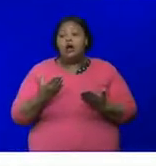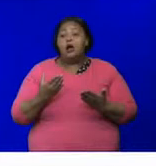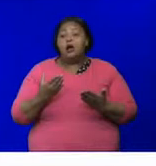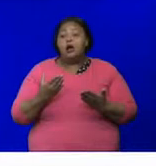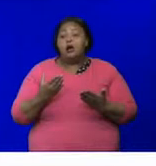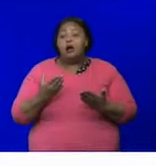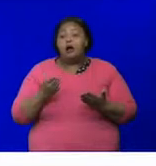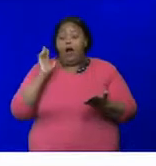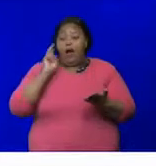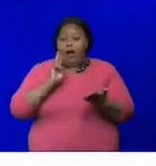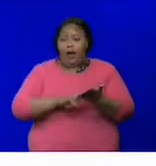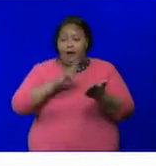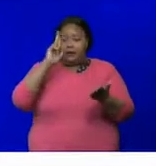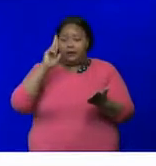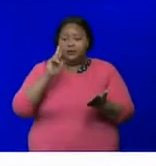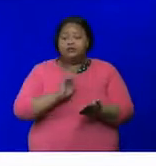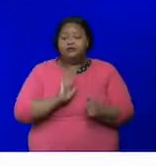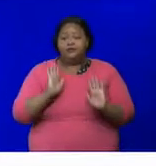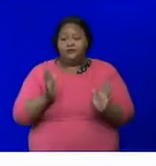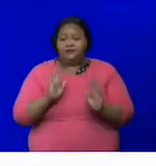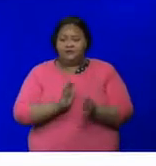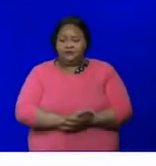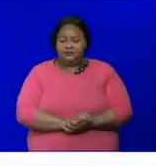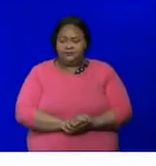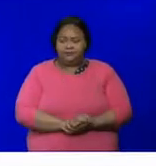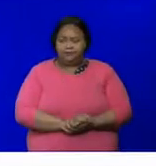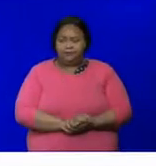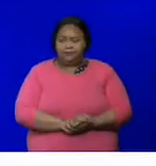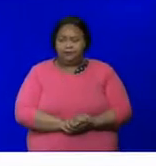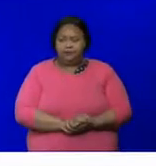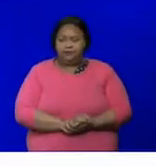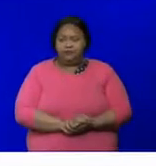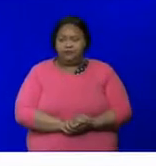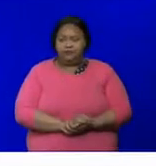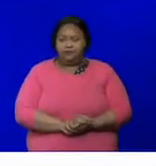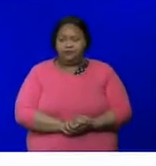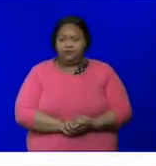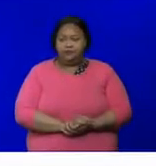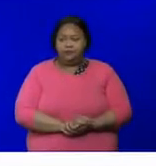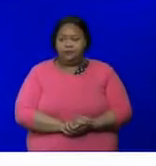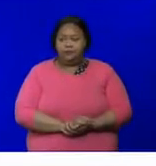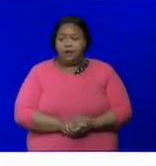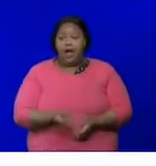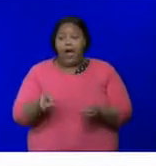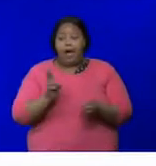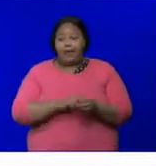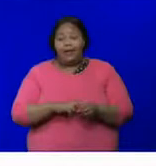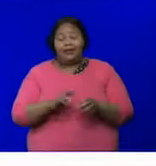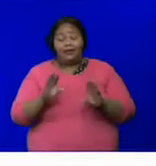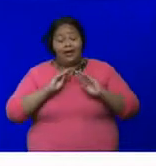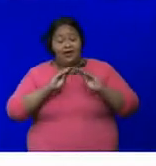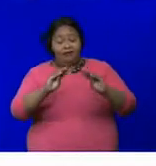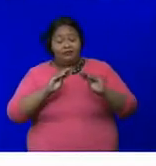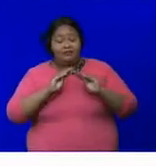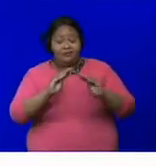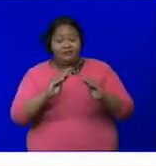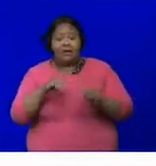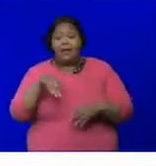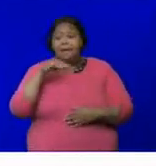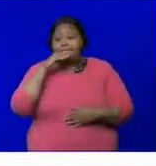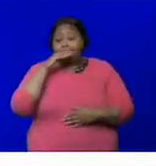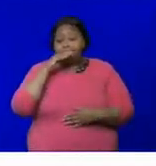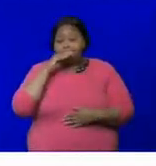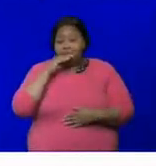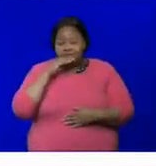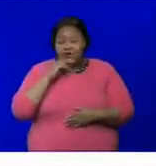akhe ejimini kuba ama drills nathi lesithi nasiwabuka sibone ukuthi ngiyola ku standard vele